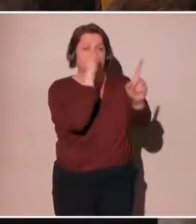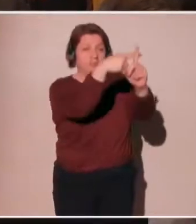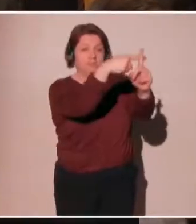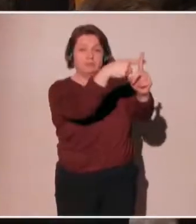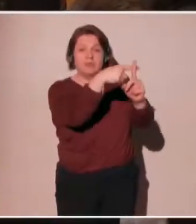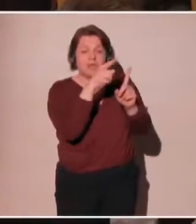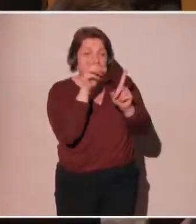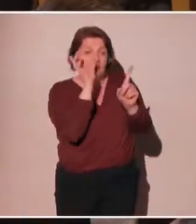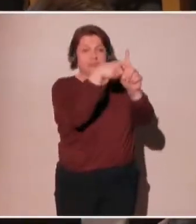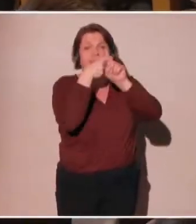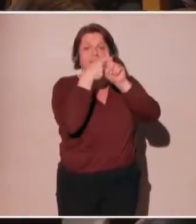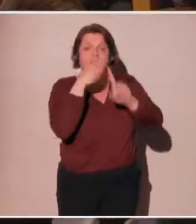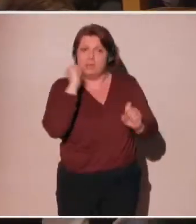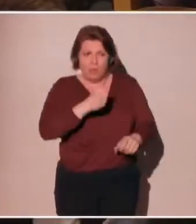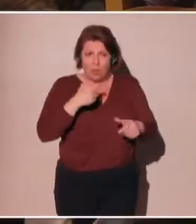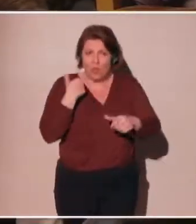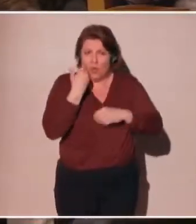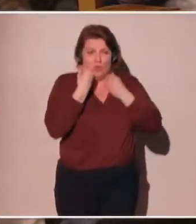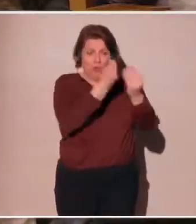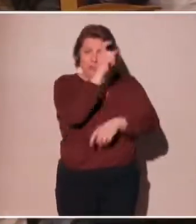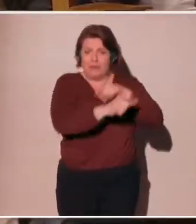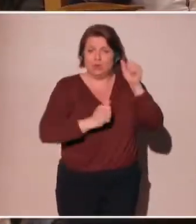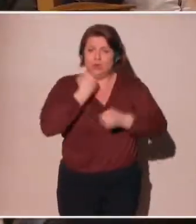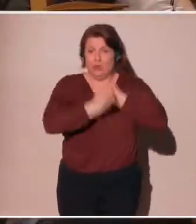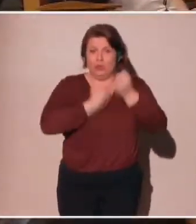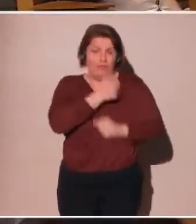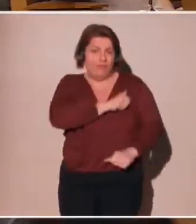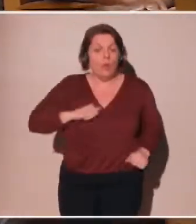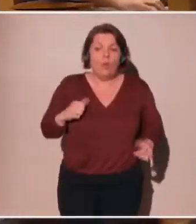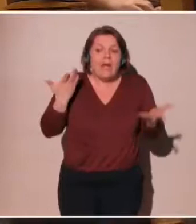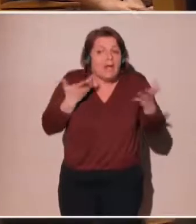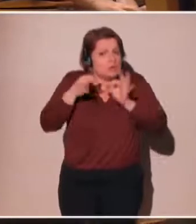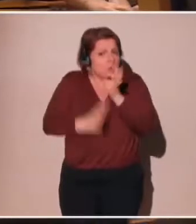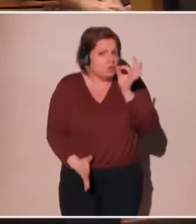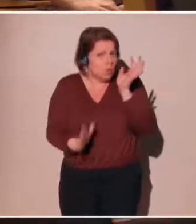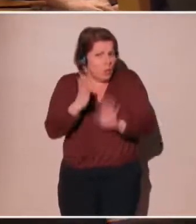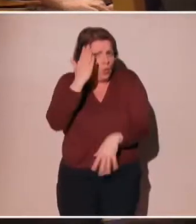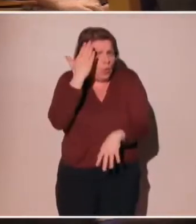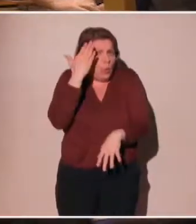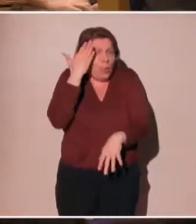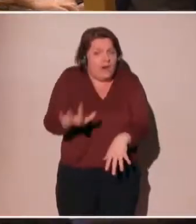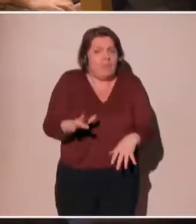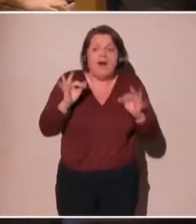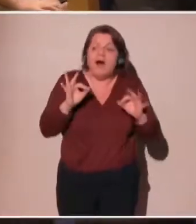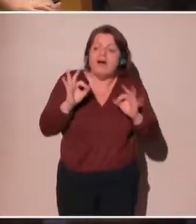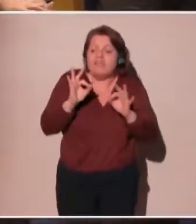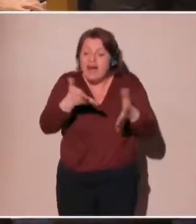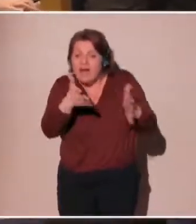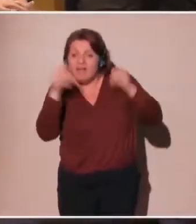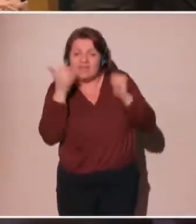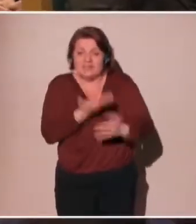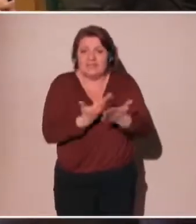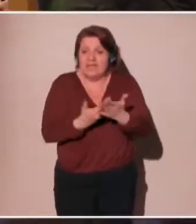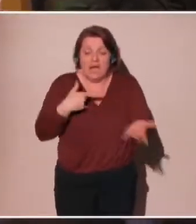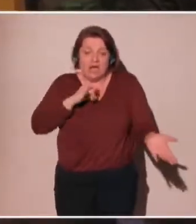pouvez faire énormément de mal à quelqu'un. Et je ne connais pas la solution pour empêcher cela. Je n'en ai même jamais